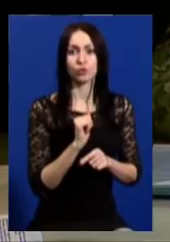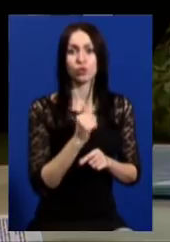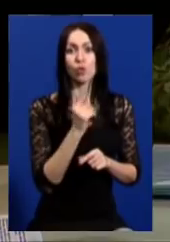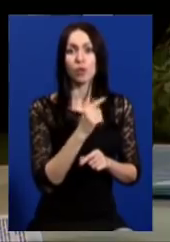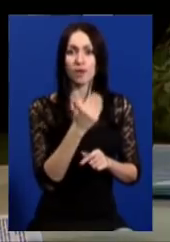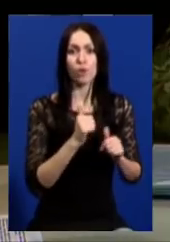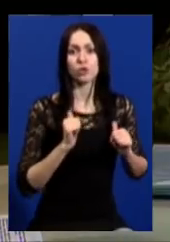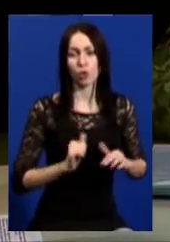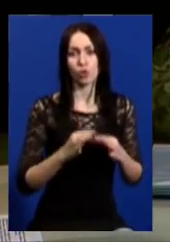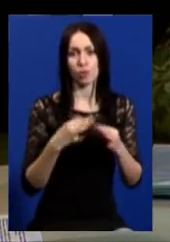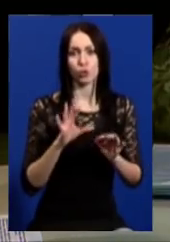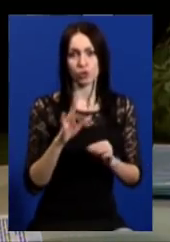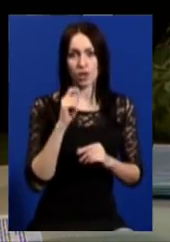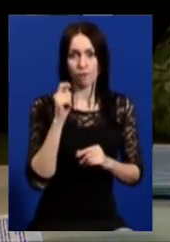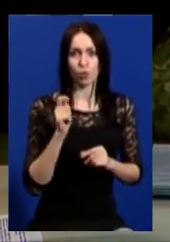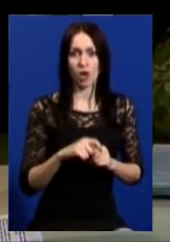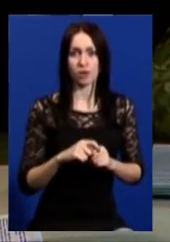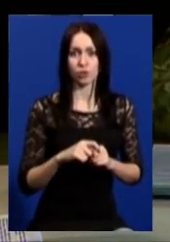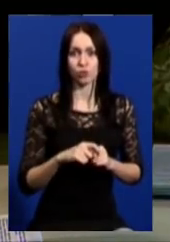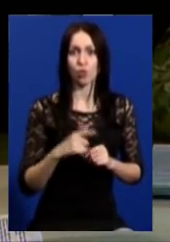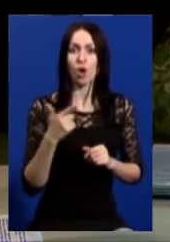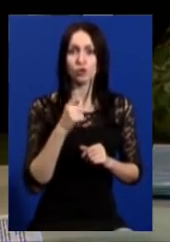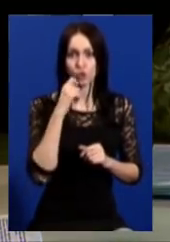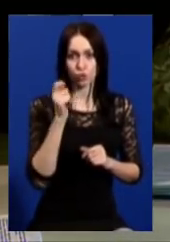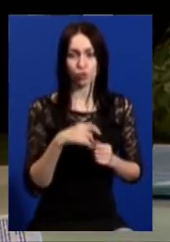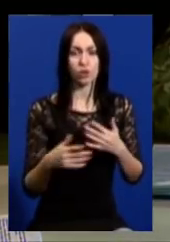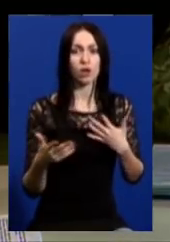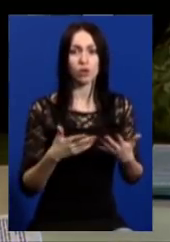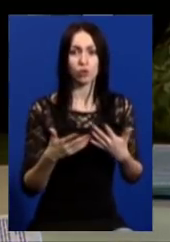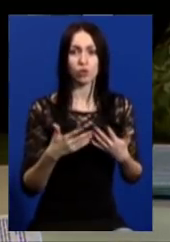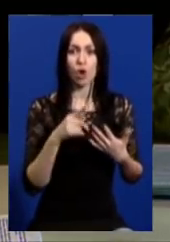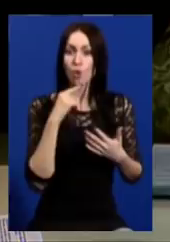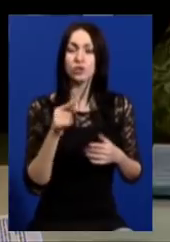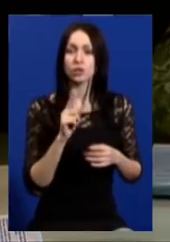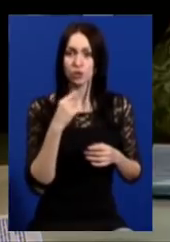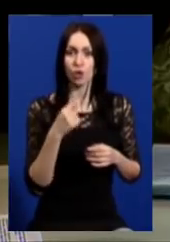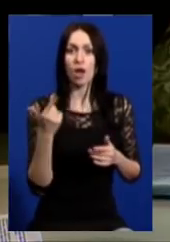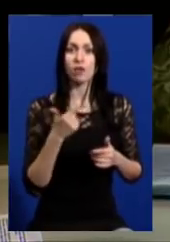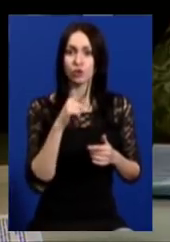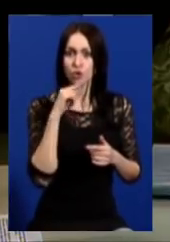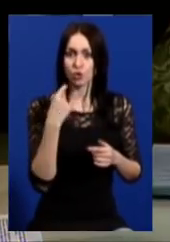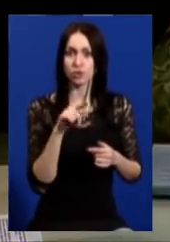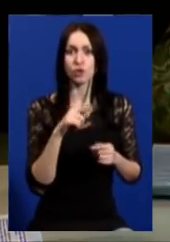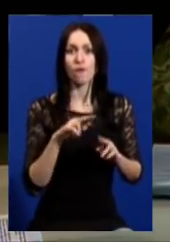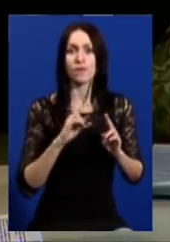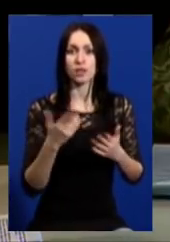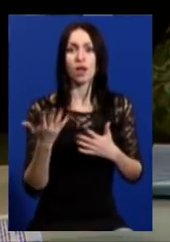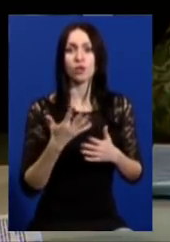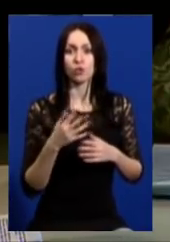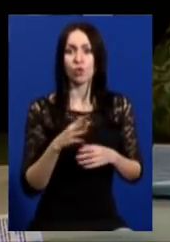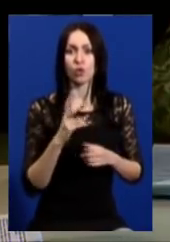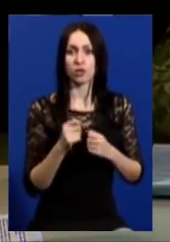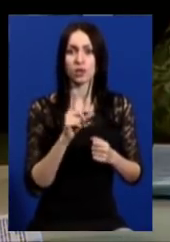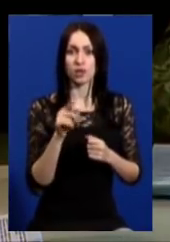спокійно пустили в Україну? Громадянин України, котрий слідує Росії. Громадянин Російської Федерації, котрий слідує на